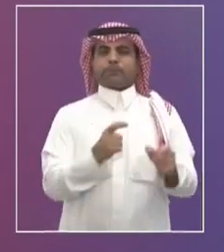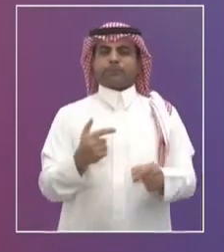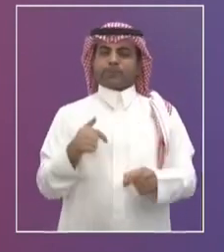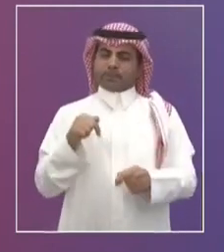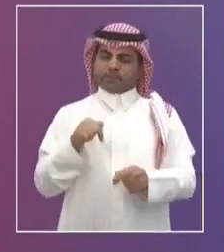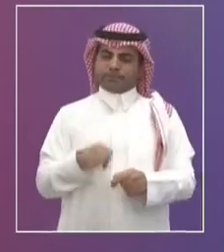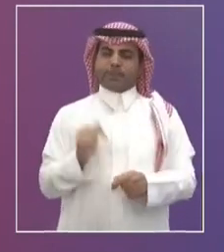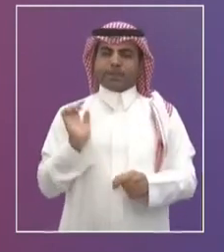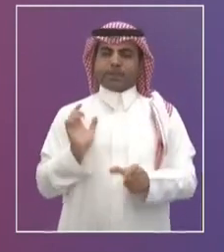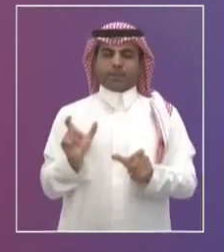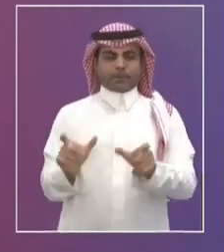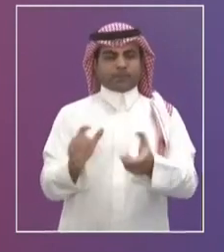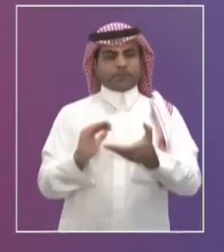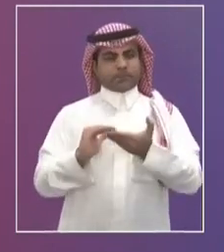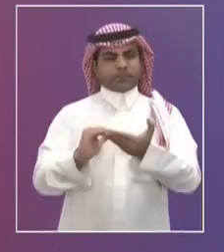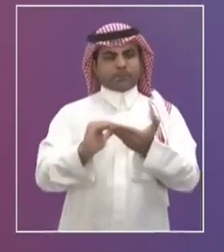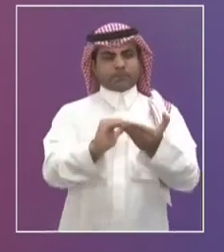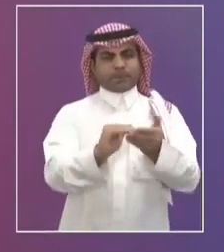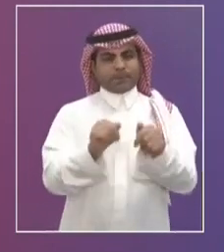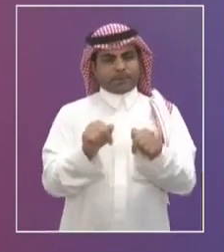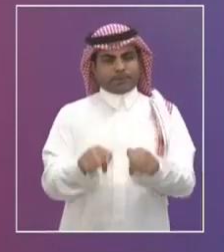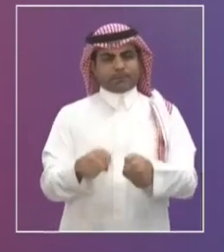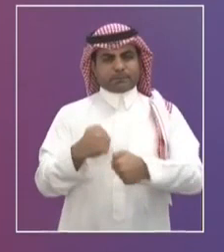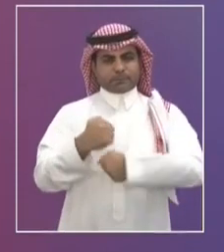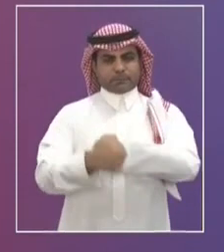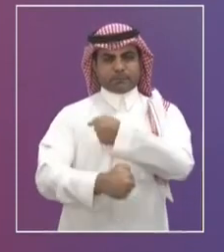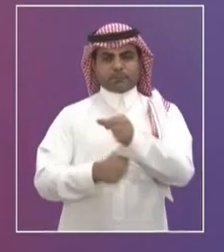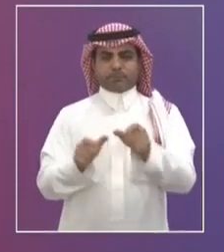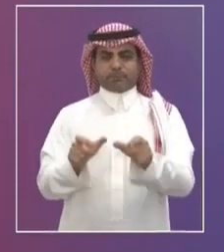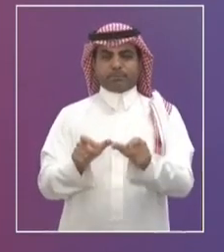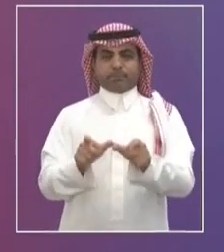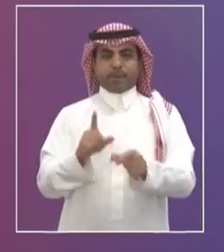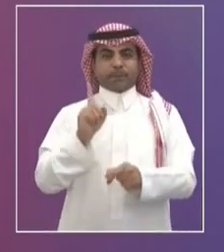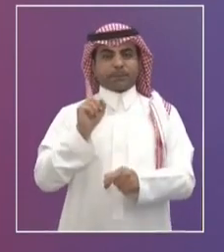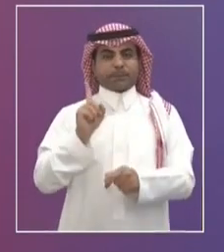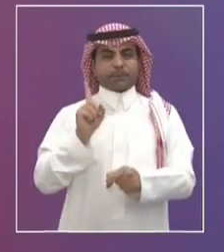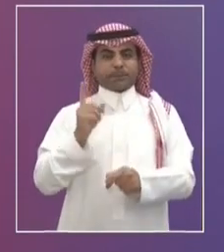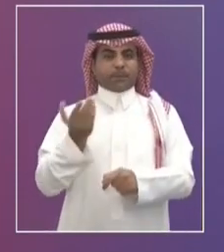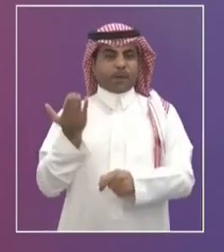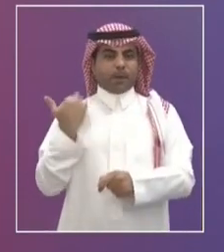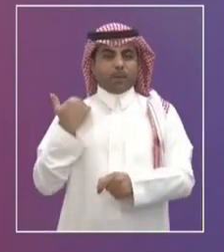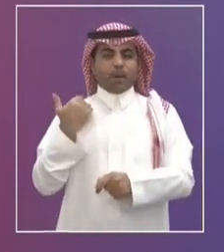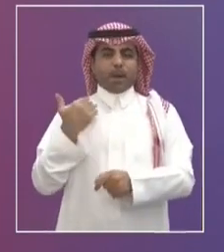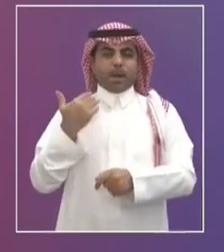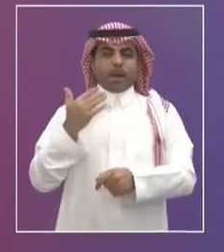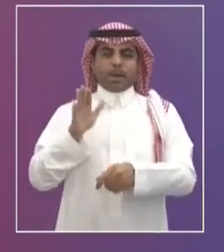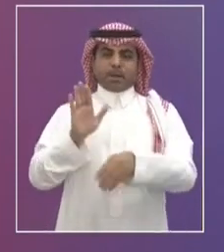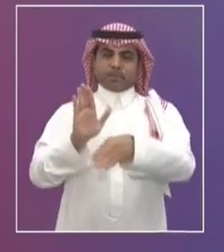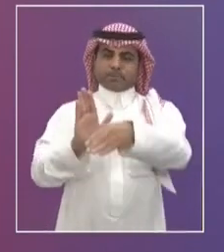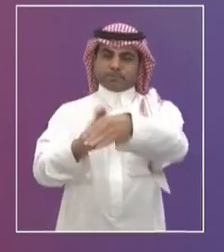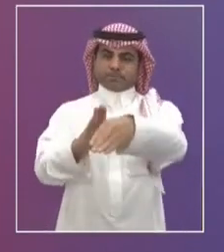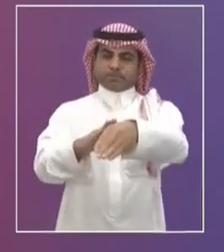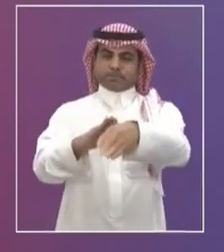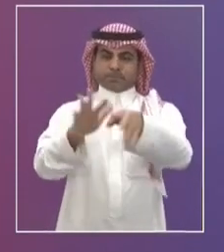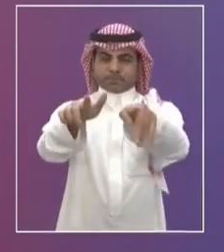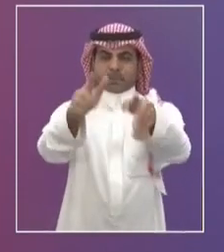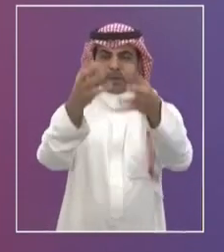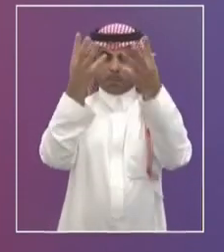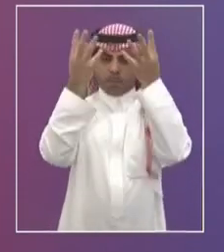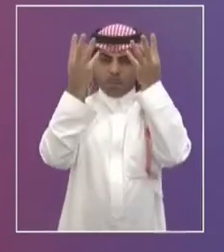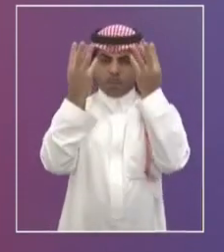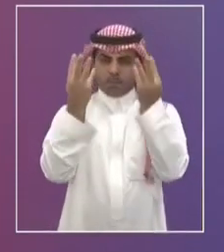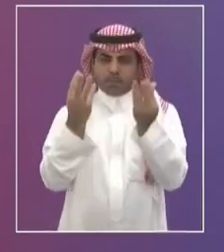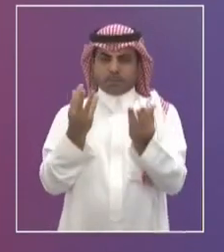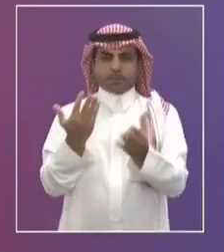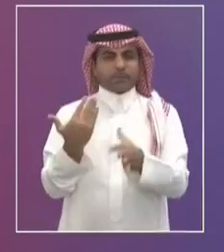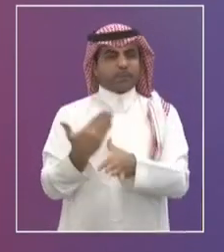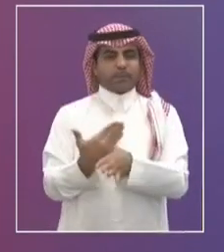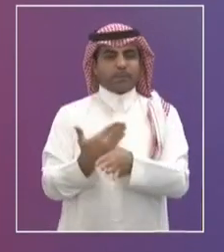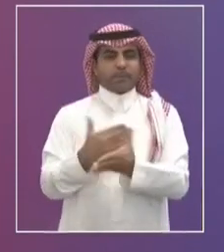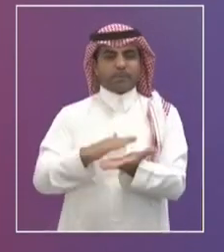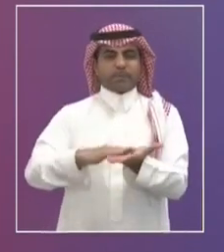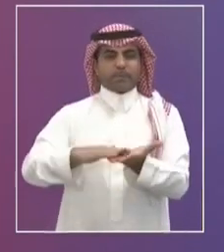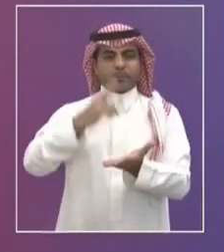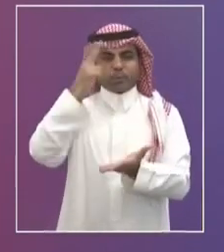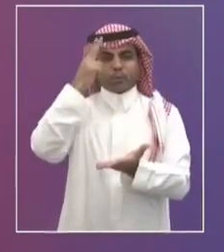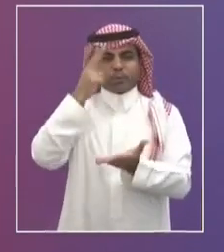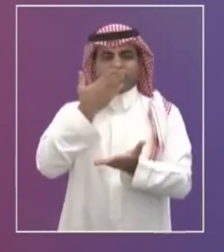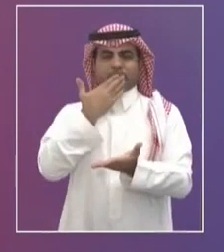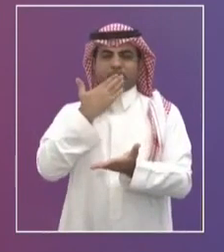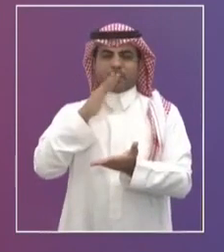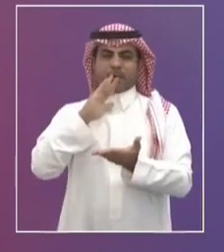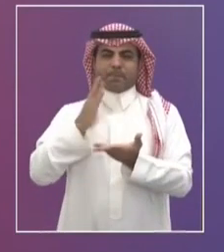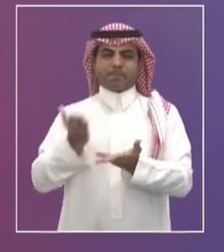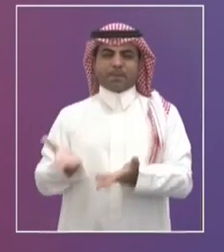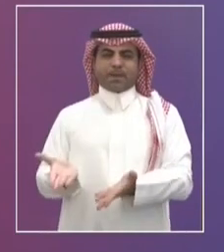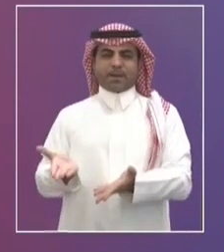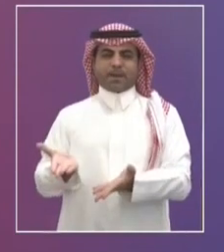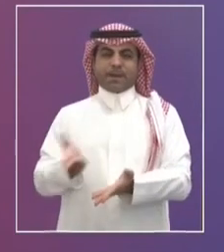لأن بالفعل كما نقول دائما، اطمئنوا، أنتم في المملكة العربية السعودية